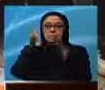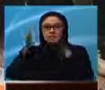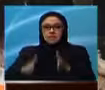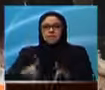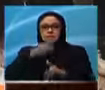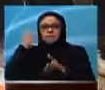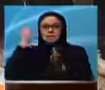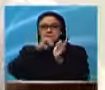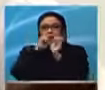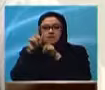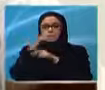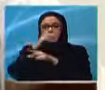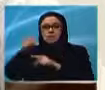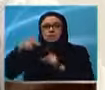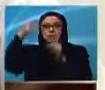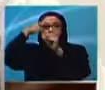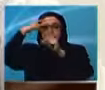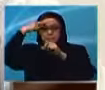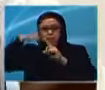lintas.